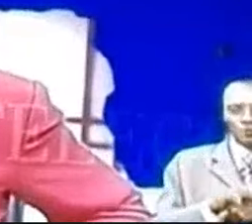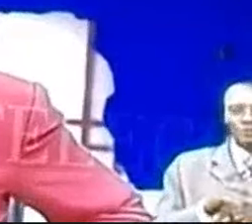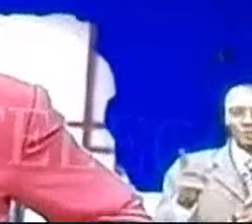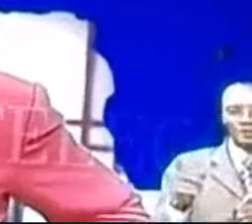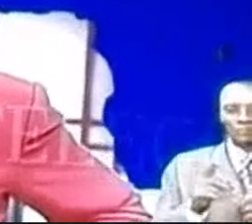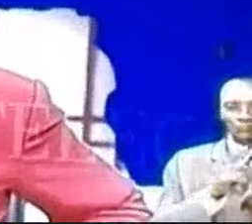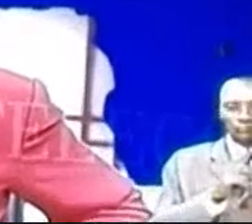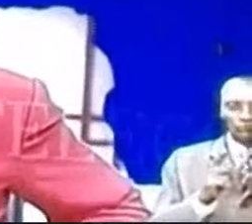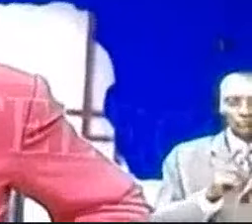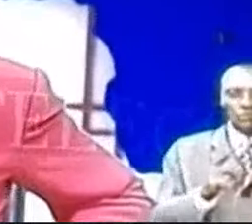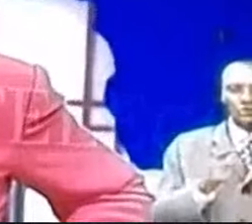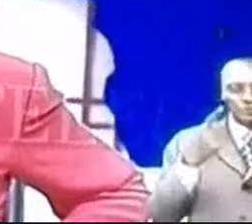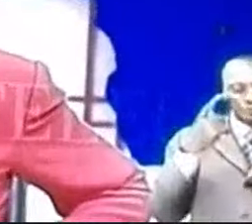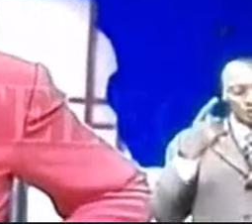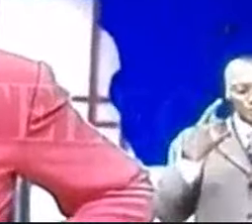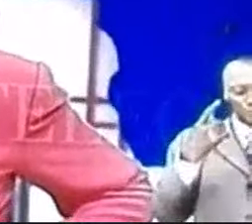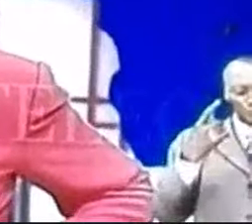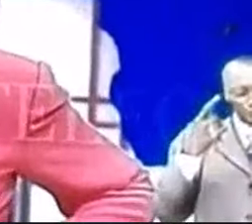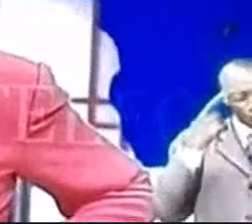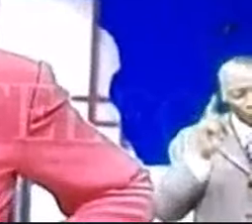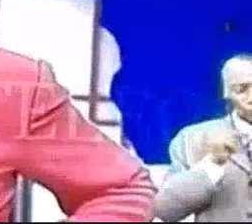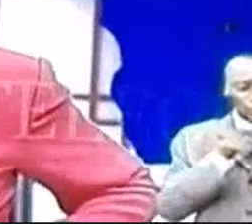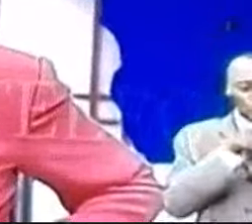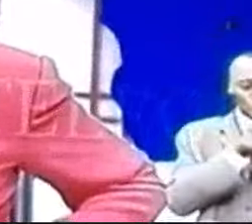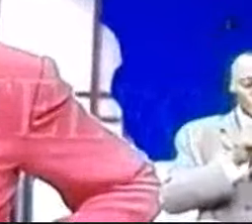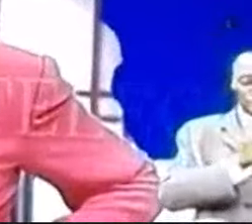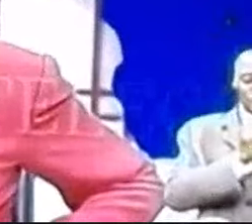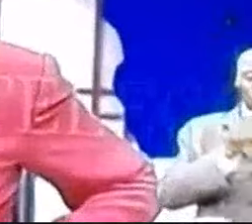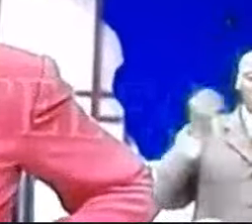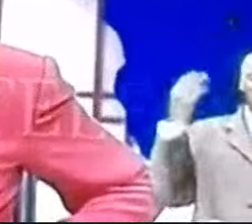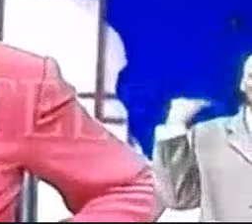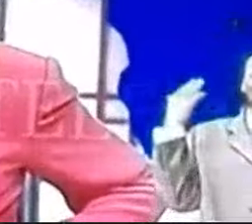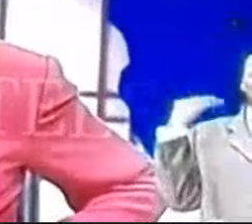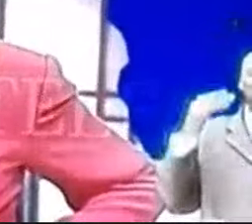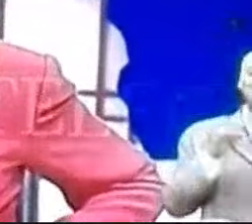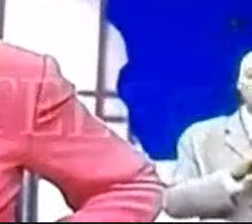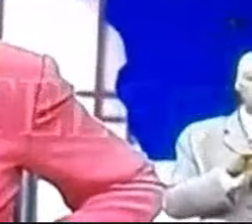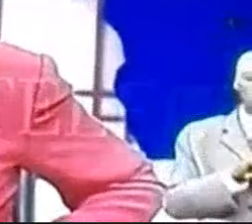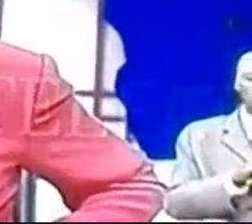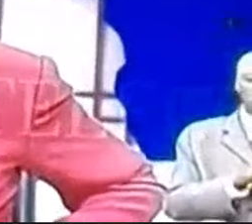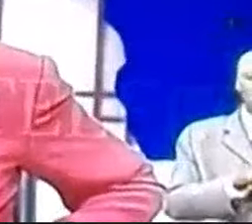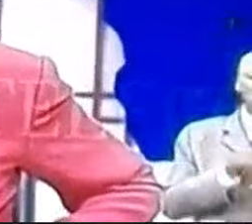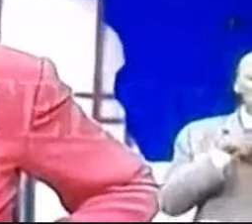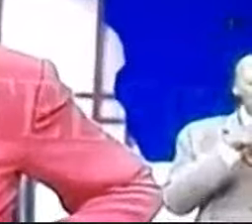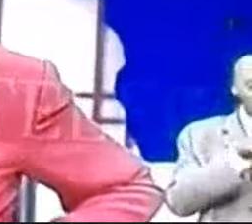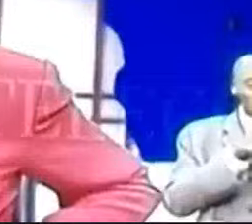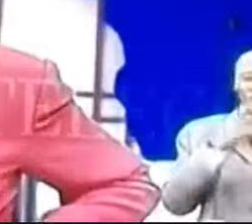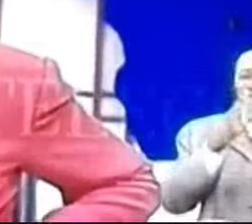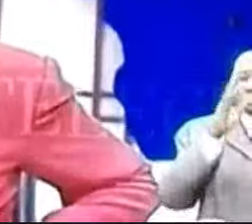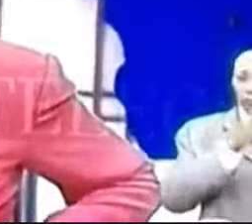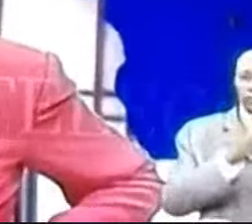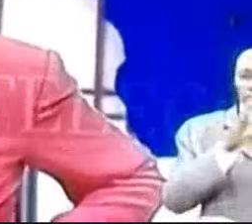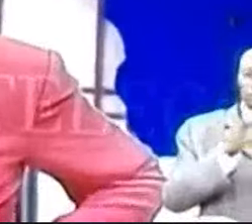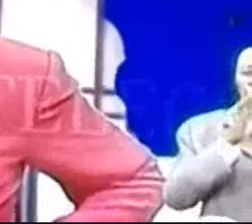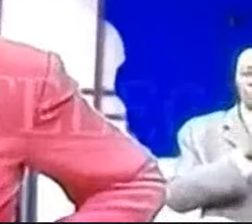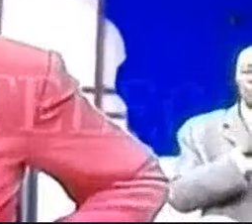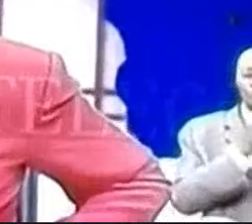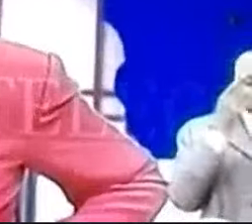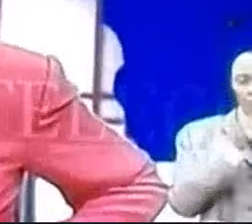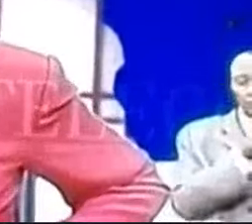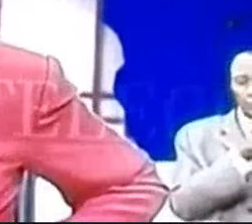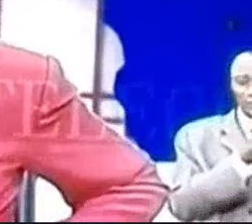au regard de son passé et des présomptions de faits criminels qui lui sont imputés.